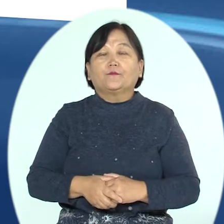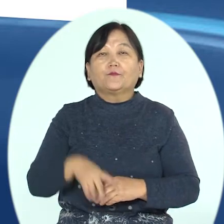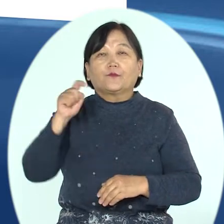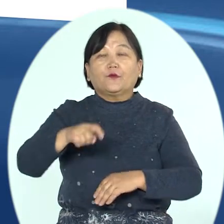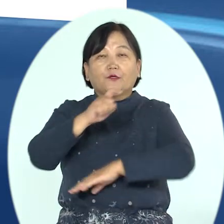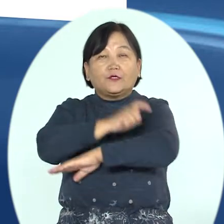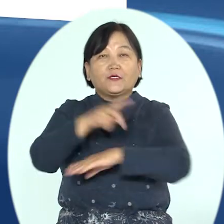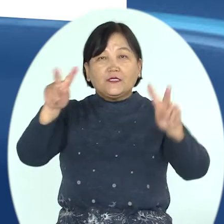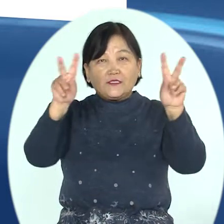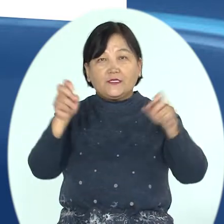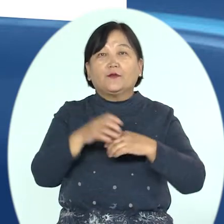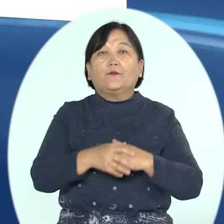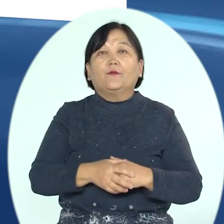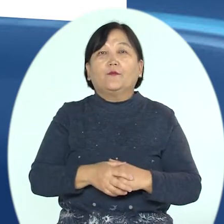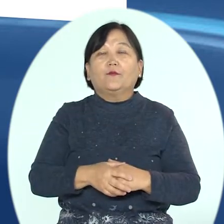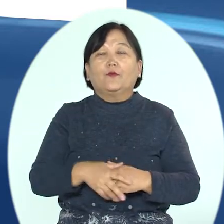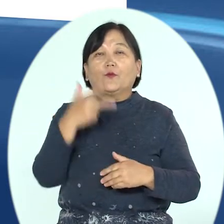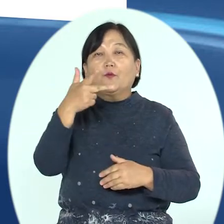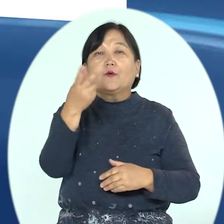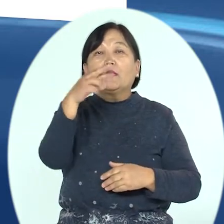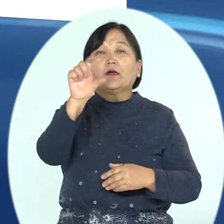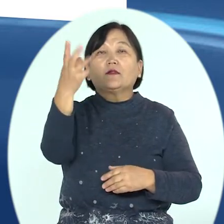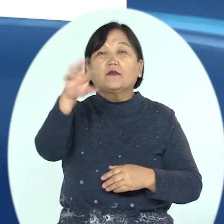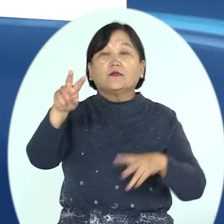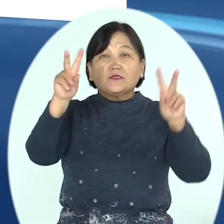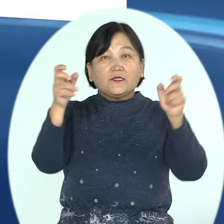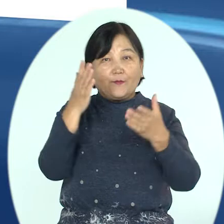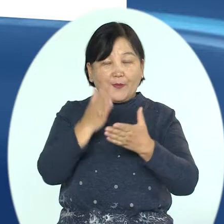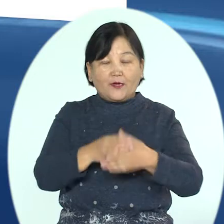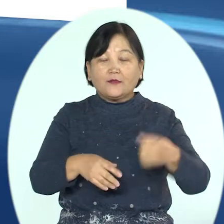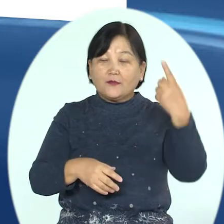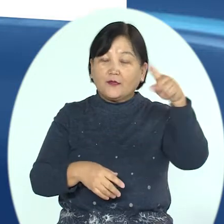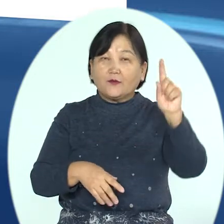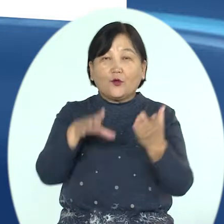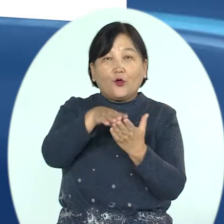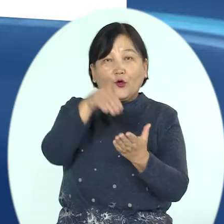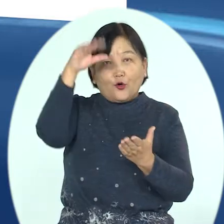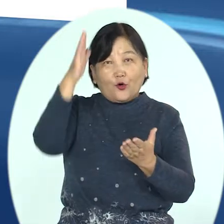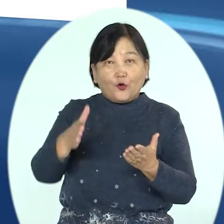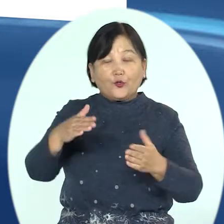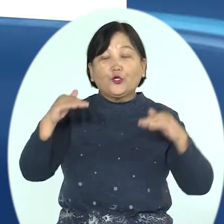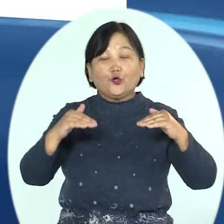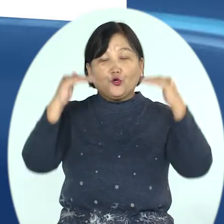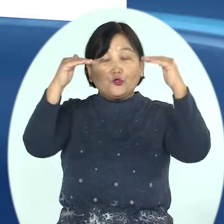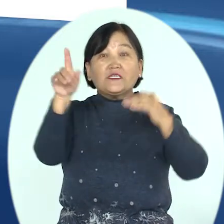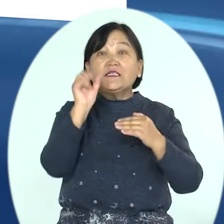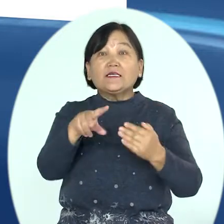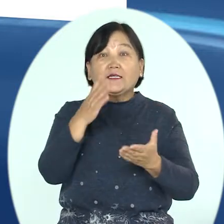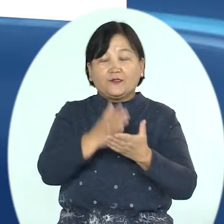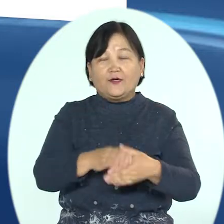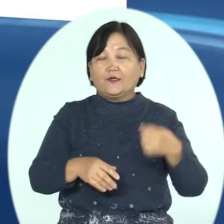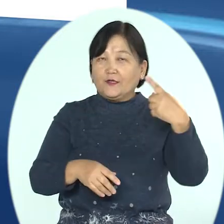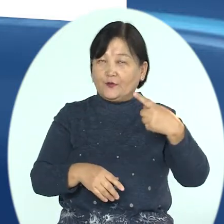За өнөөдрийн сэдэв 3 дэд сэдвээр ярина. Эхнийх нь оюутны хөгжлийн зээл. За оюутны хөгжлийн зээлийг